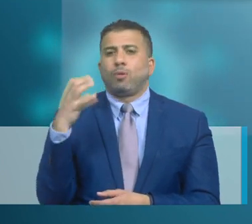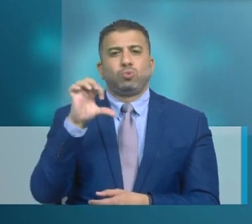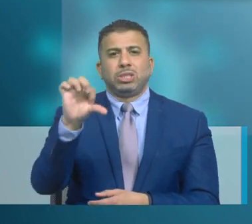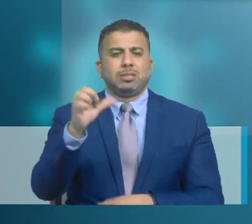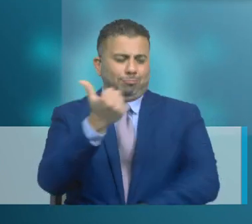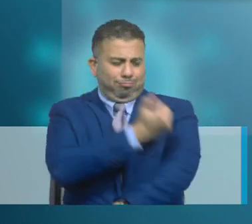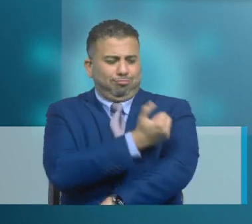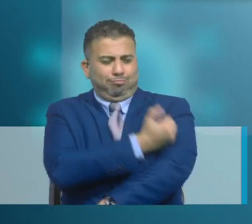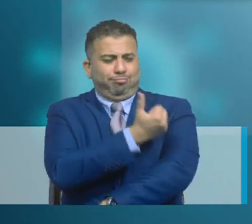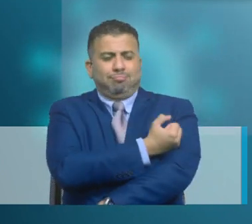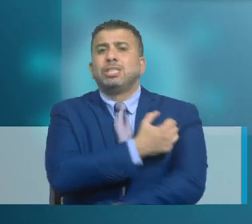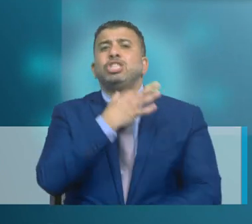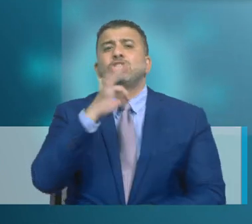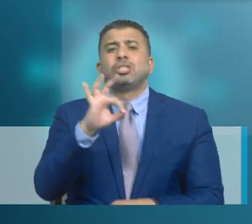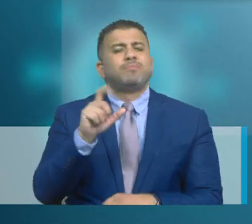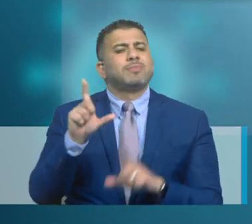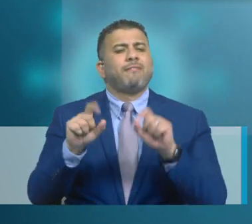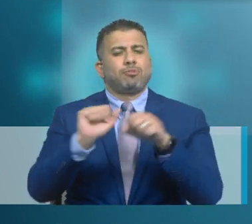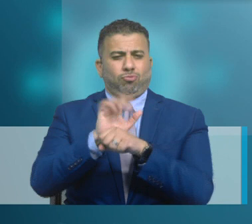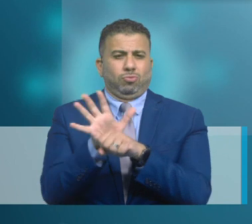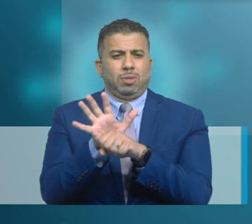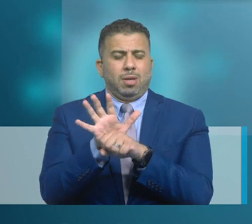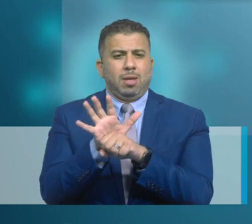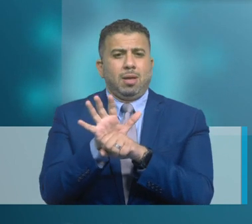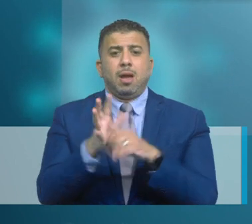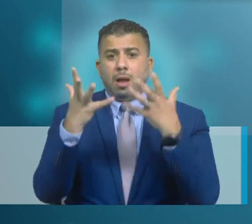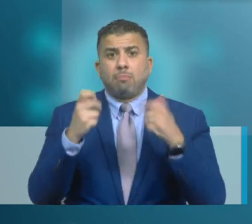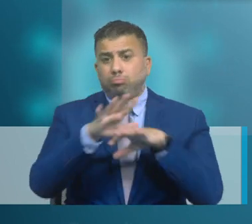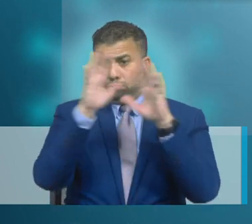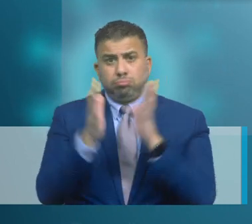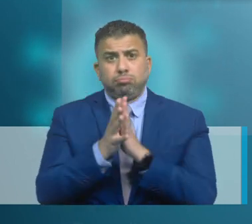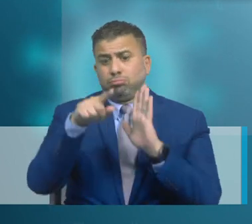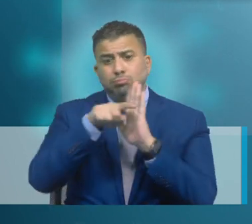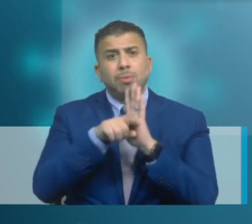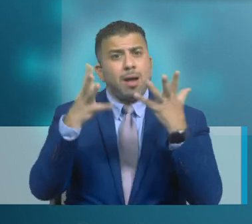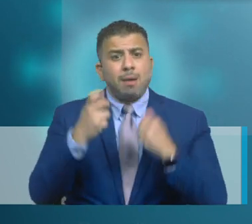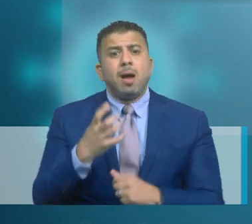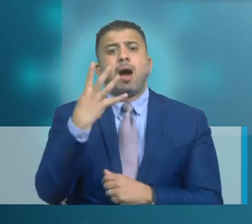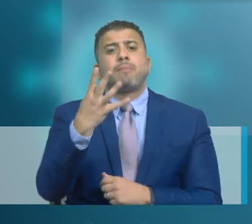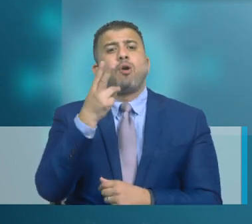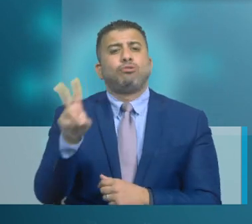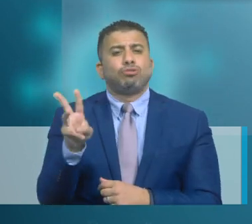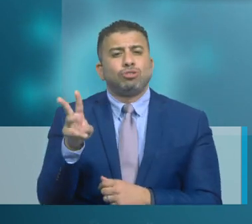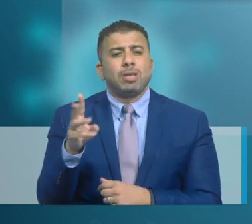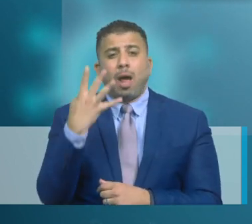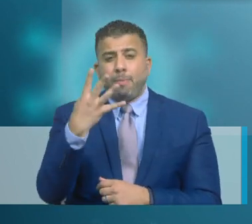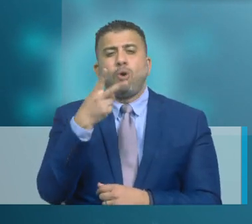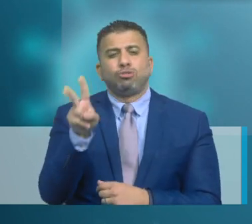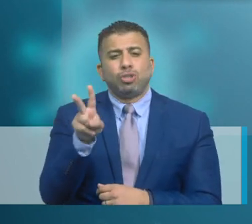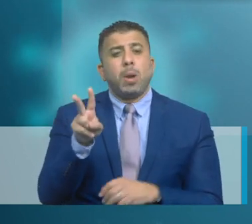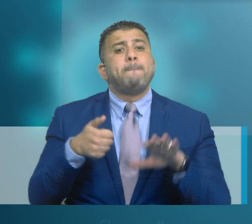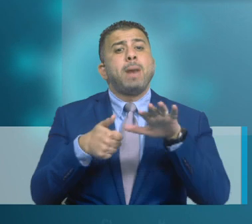9,493 جرعة جديدة من لقاح كوفيد-19، وبذلك يبلغ مجموع الجرعات التي تم تقديمها حتى الآن